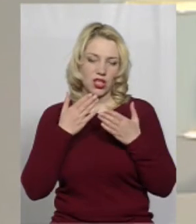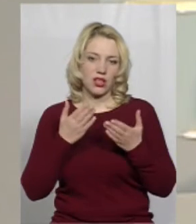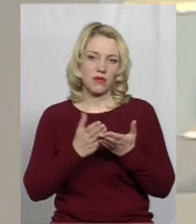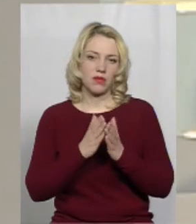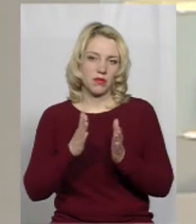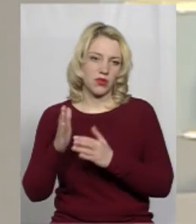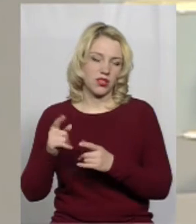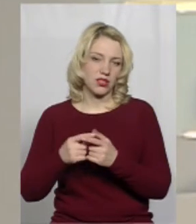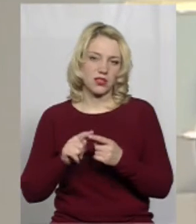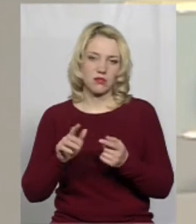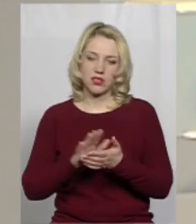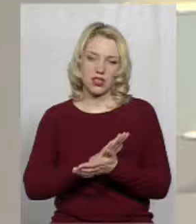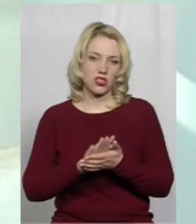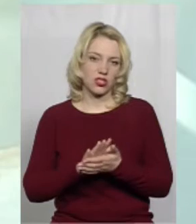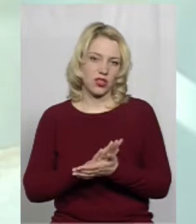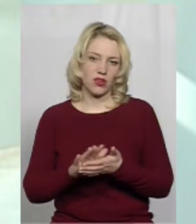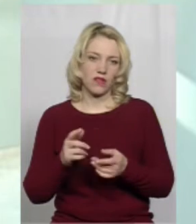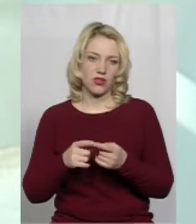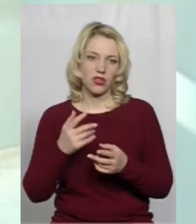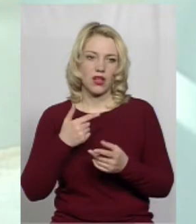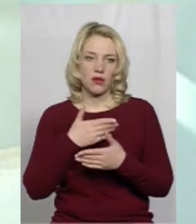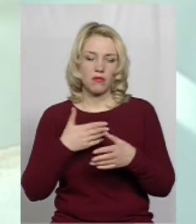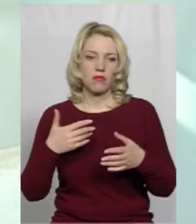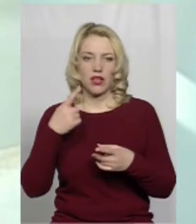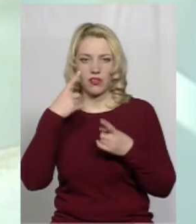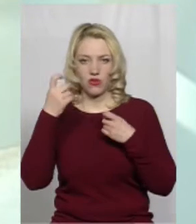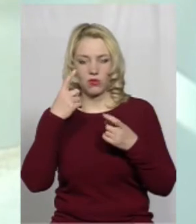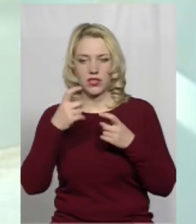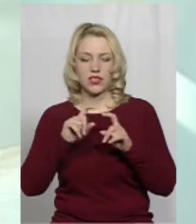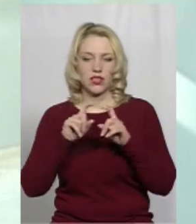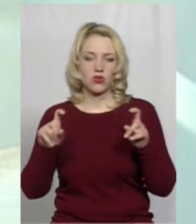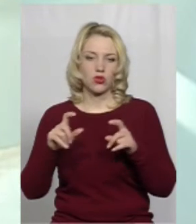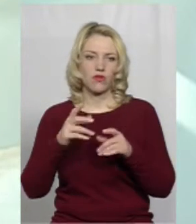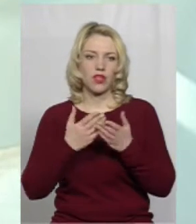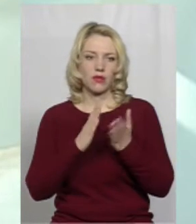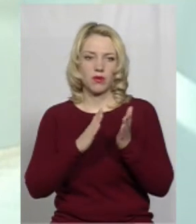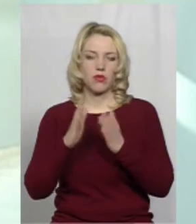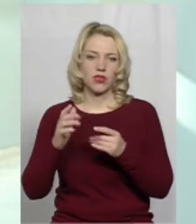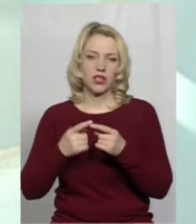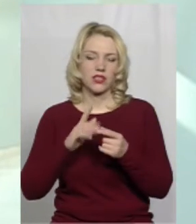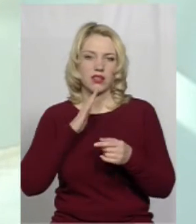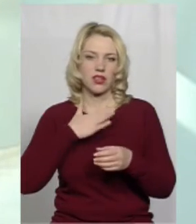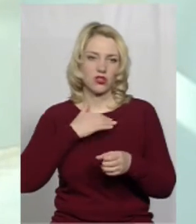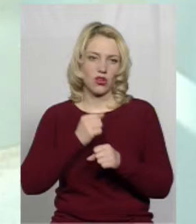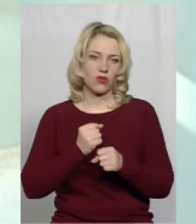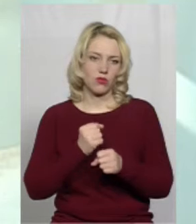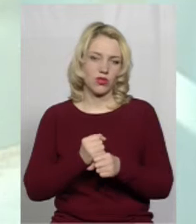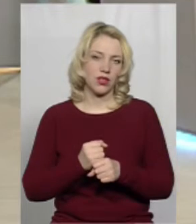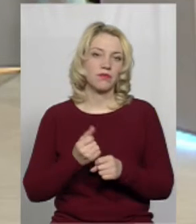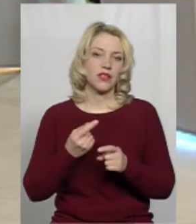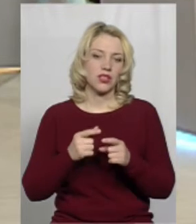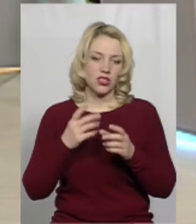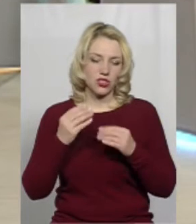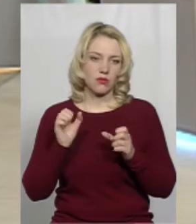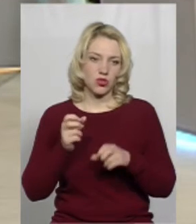навчання? Безкоштовне. Тому ми функційна інформаційна установа, і бібліотека – це наша безпосередня робота. Тобто